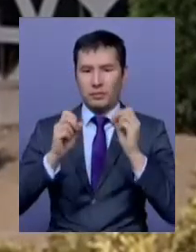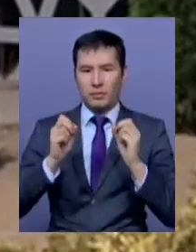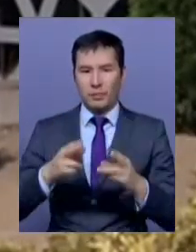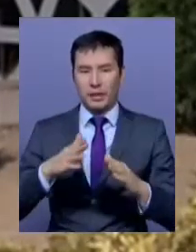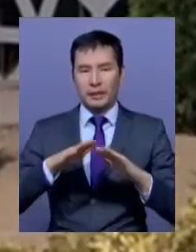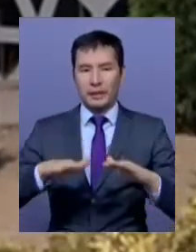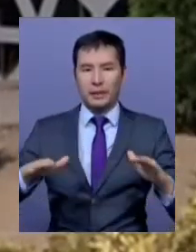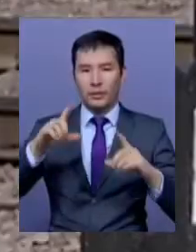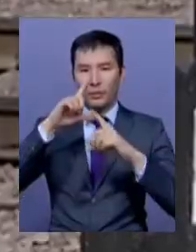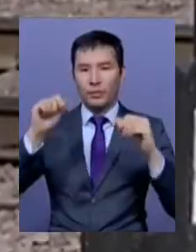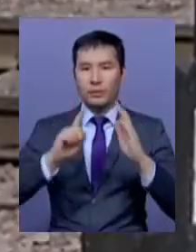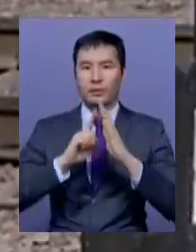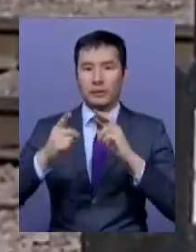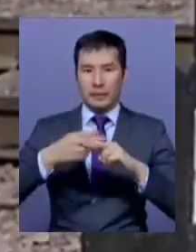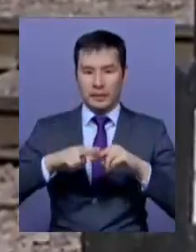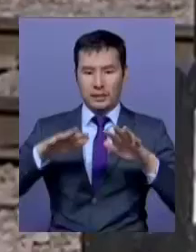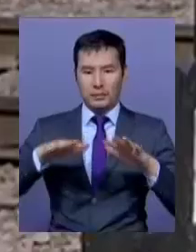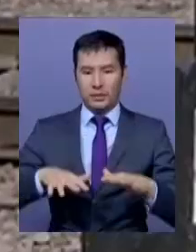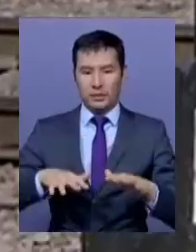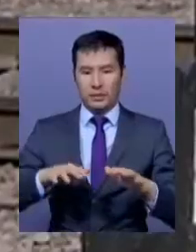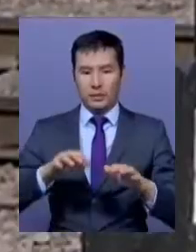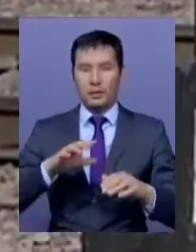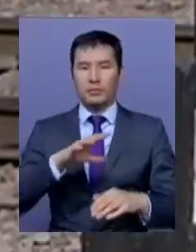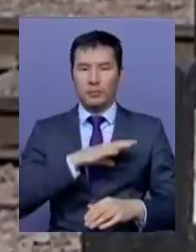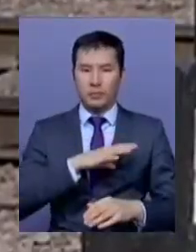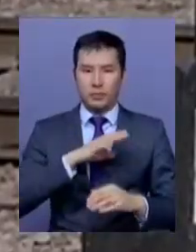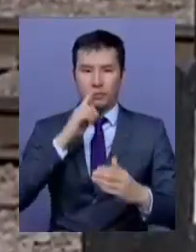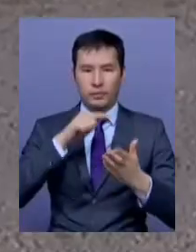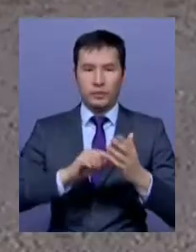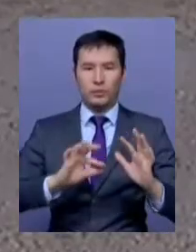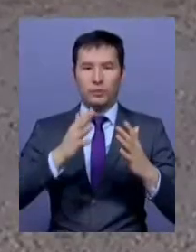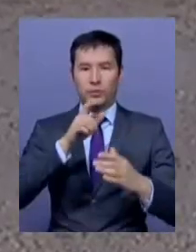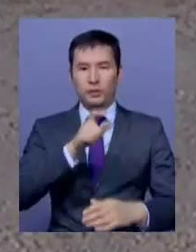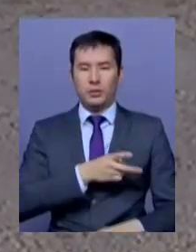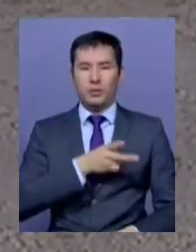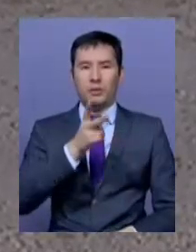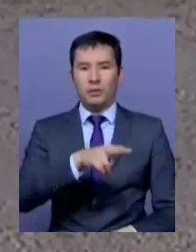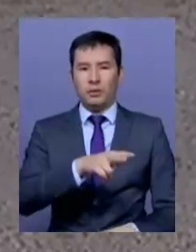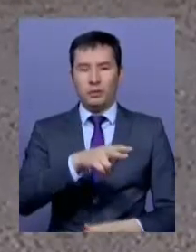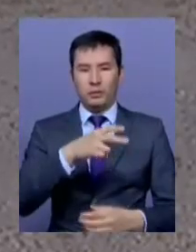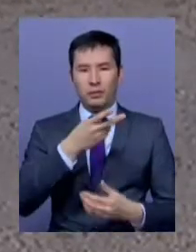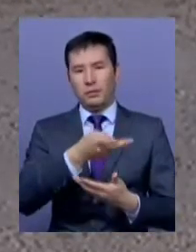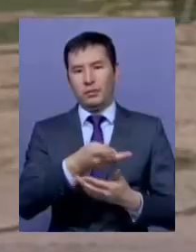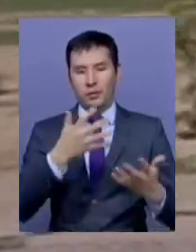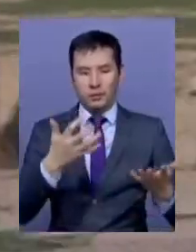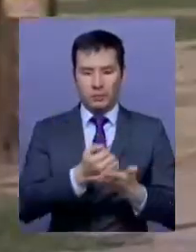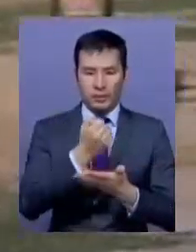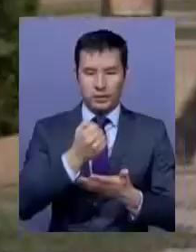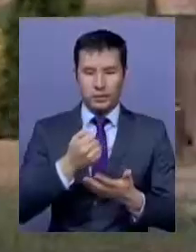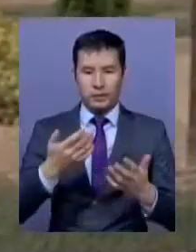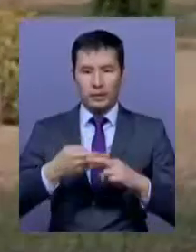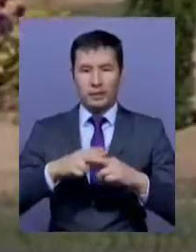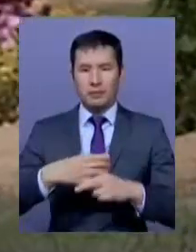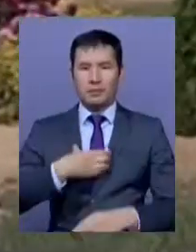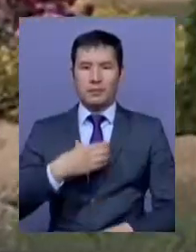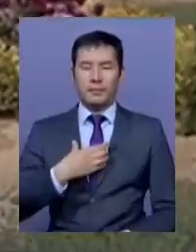ауылды екіге бөліп отқан жер. Өтпелдің ашылғанына қарамастан көпшіліктің көпірмен емес үйреншікті шойын жолмен өтіп жатқанын әлі де байқауға